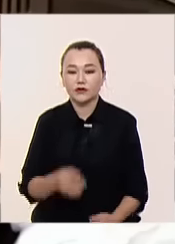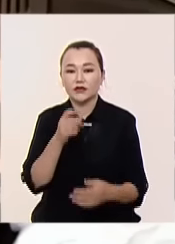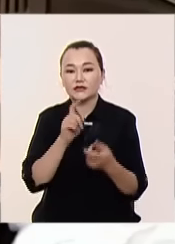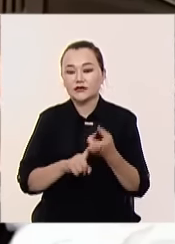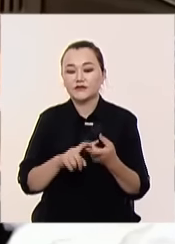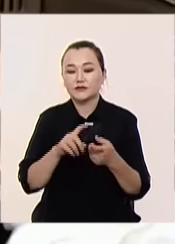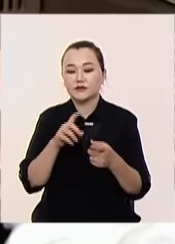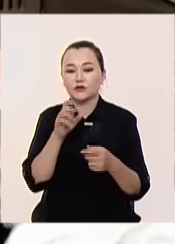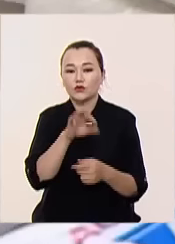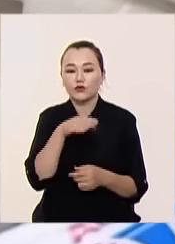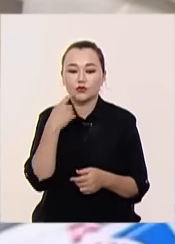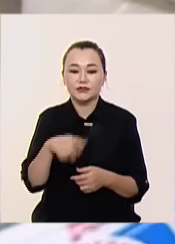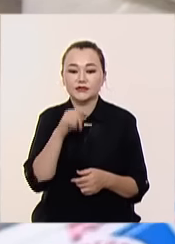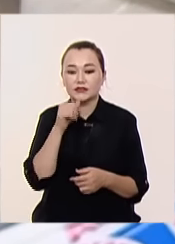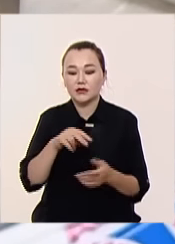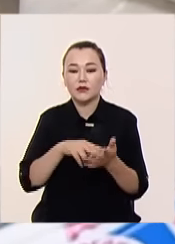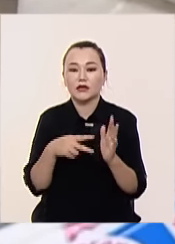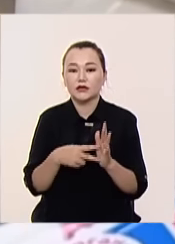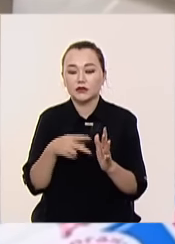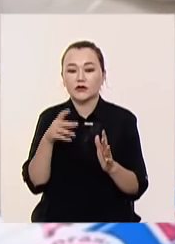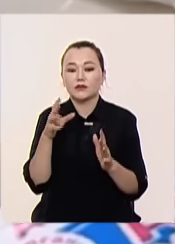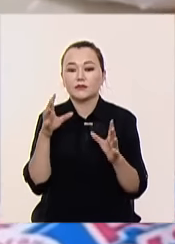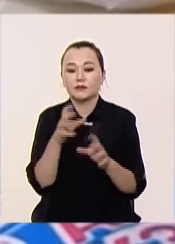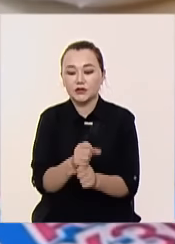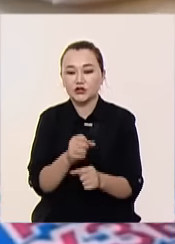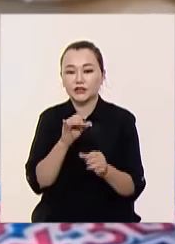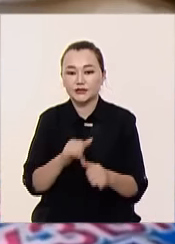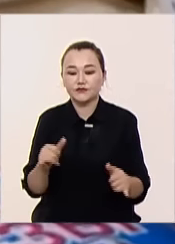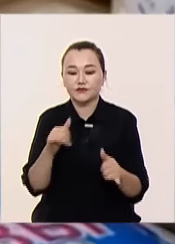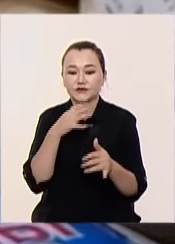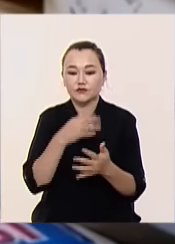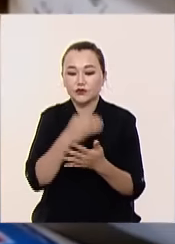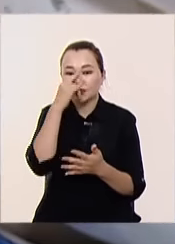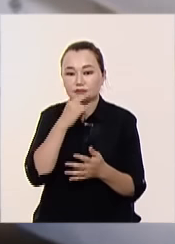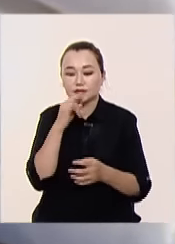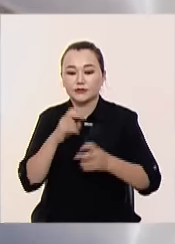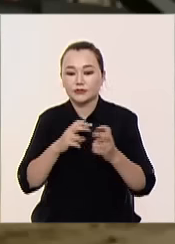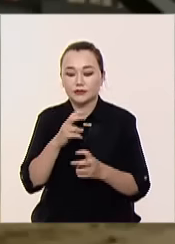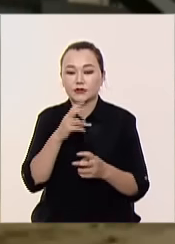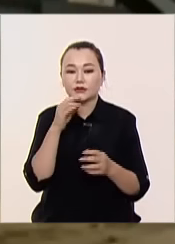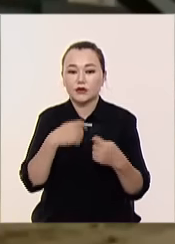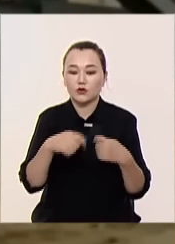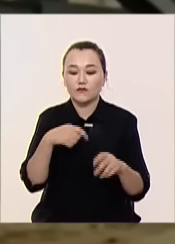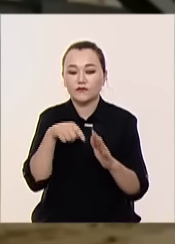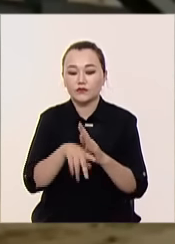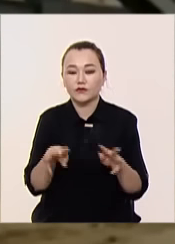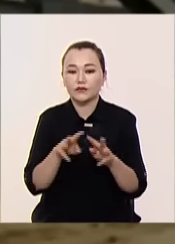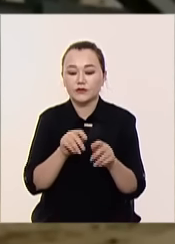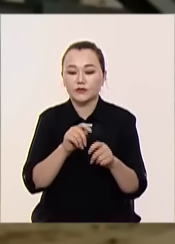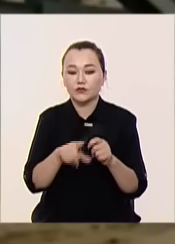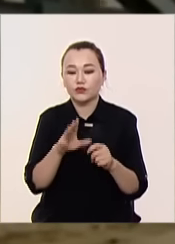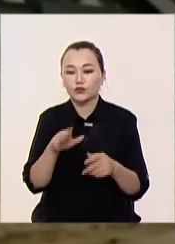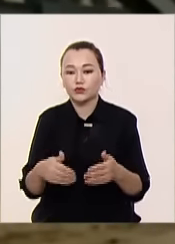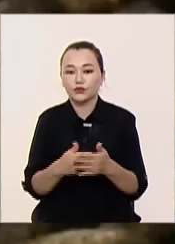Зависимость Казахстана от российского сахара планируют минимизировать и развивать отечественную промышленность. В Минторговле решили профинансировать новый